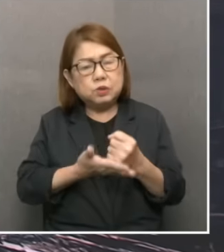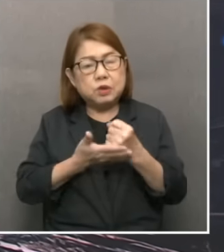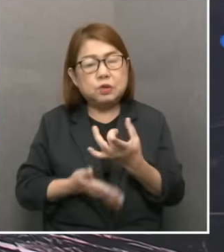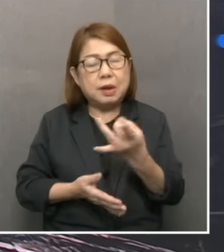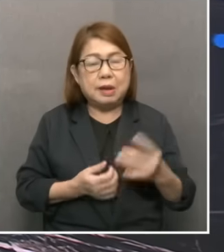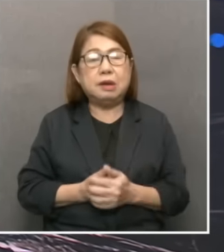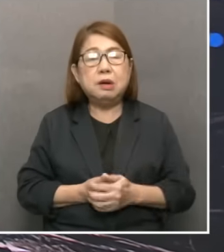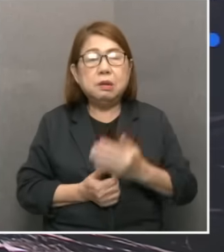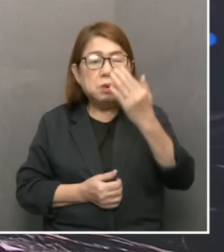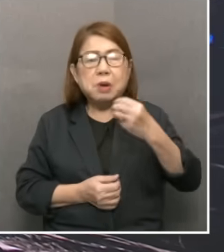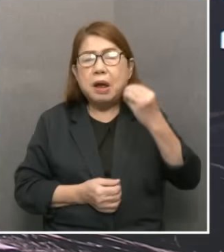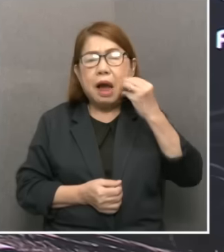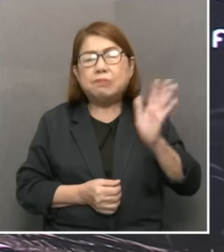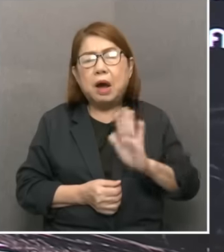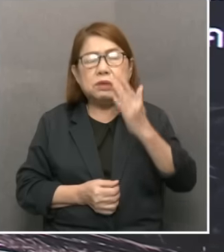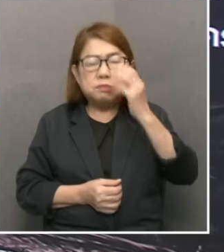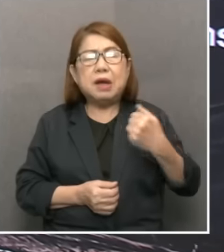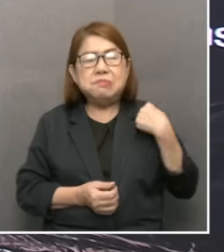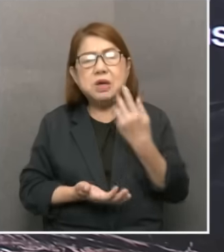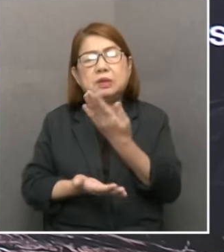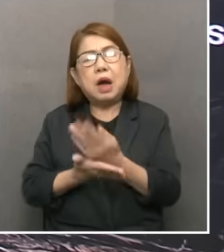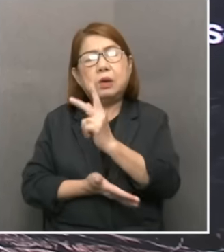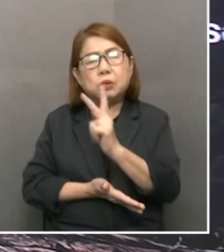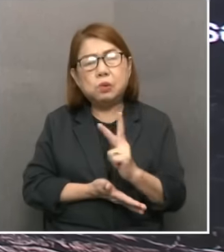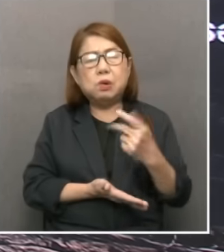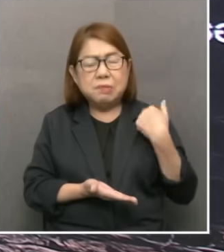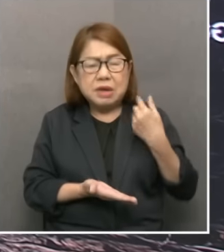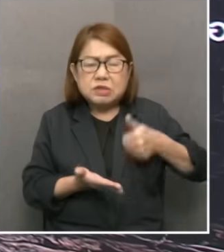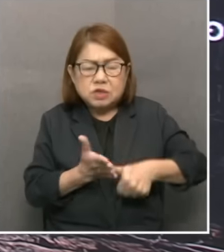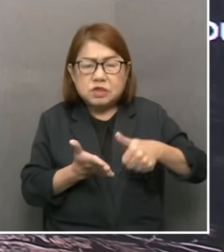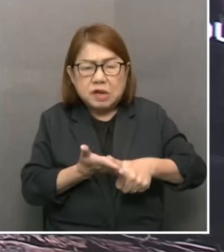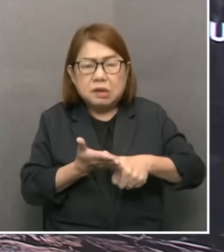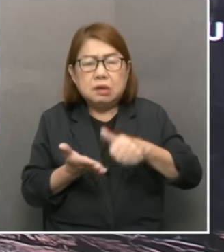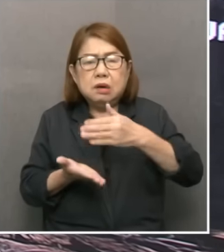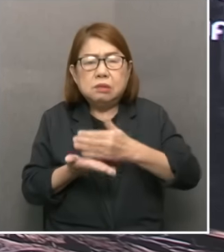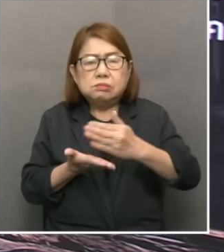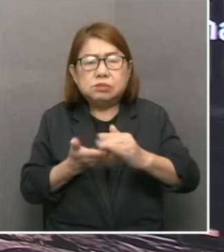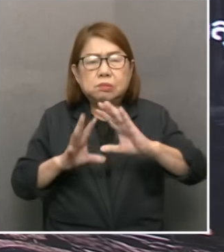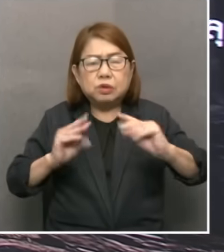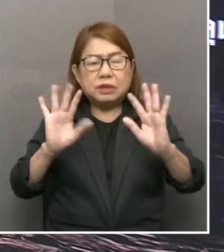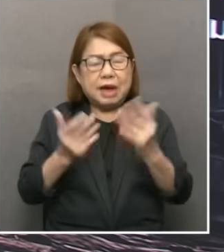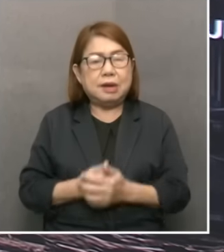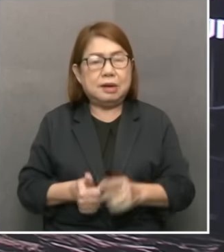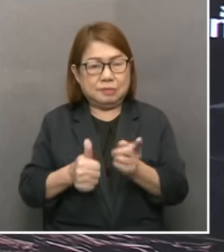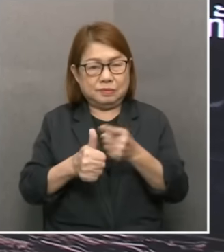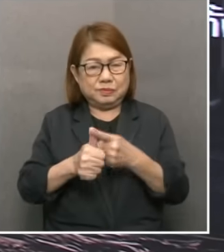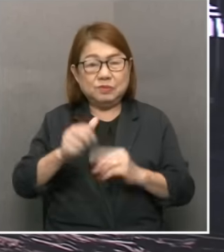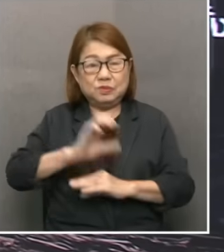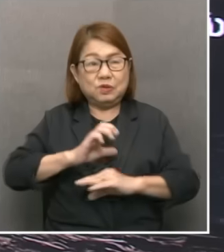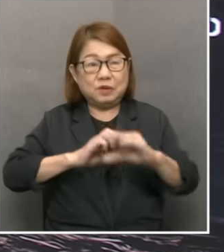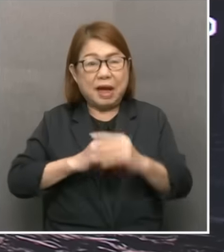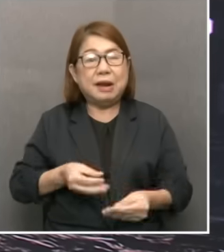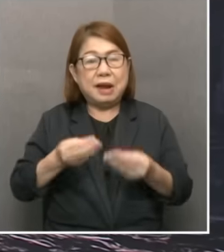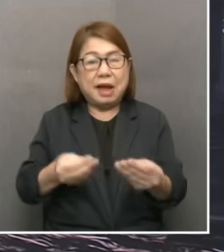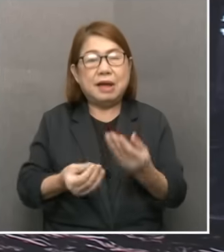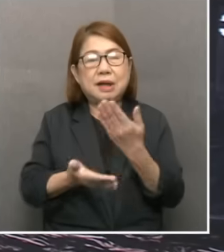มีภาระหนี้สินมีเรื่องของค่าครองชีพอยู่นะคะมาดูนโยบายแรกค่ะโครงการสินเชื่อคืนถิ่นก็คือจะอนุมัติ